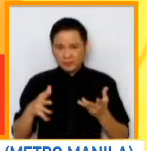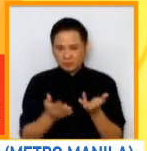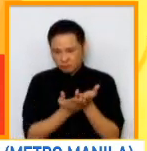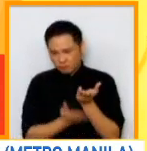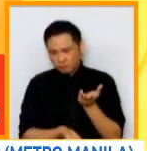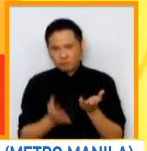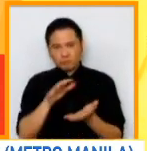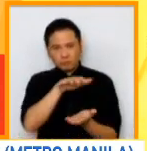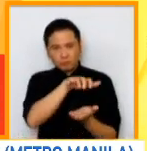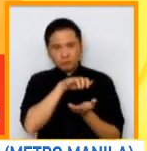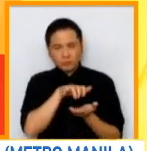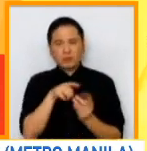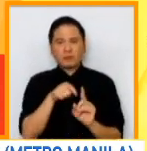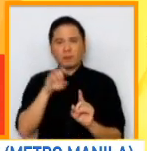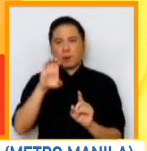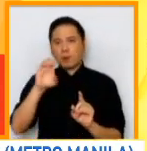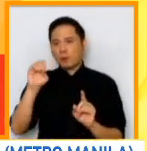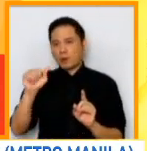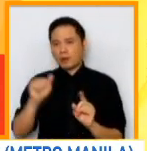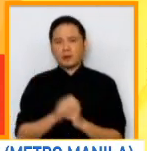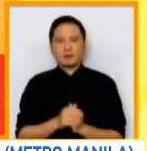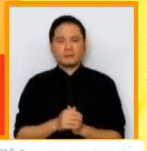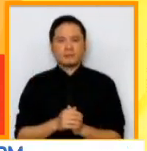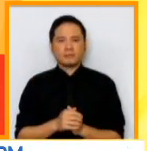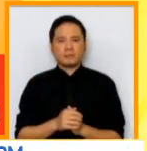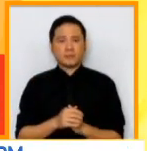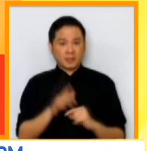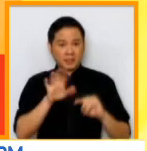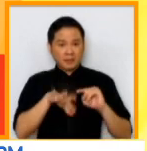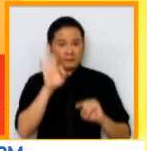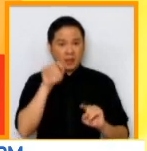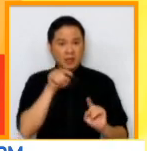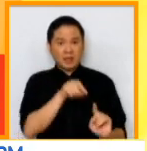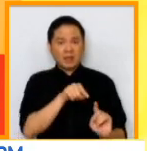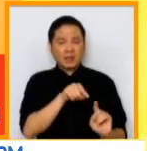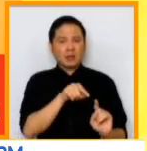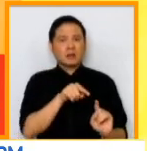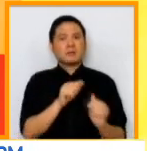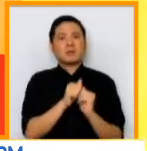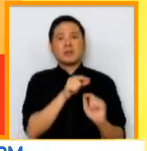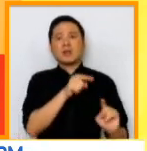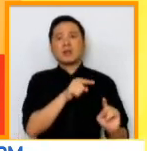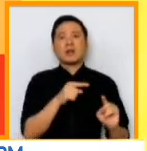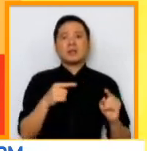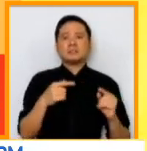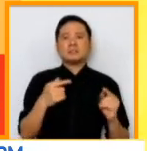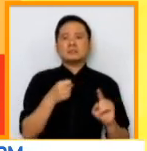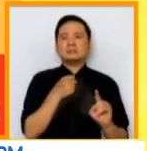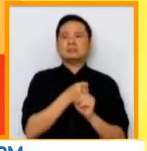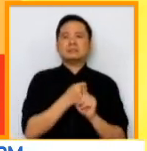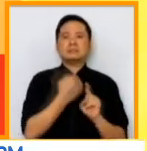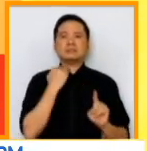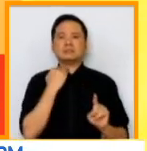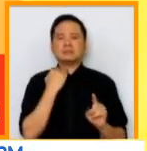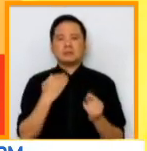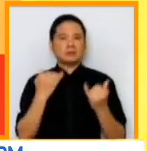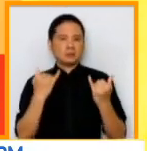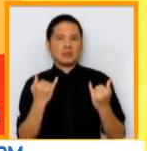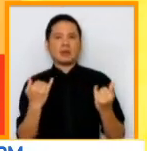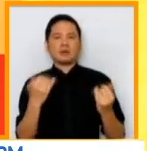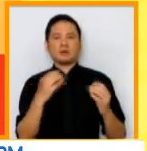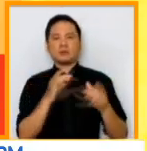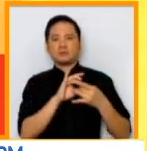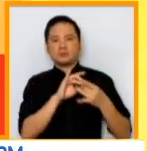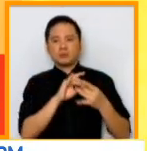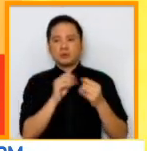hindi nahanap ng COA ay nadismayado na sila. So right now we are coordinating, we will coordinate with the